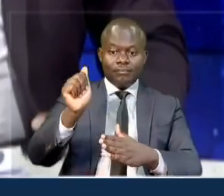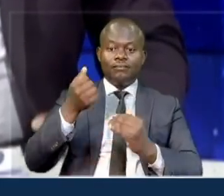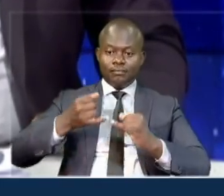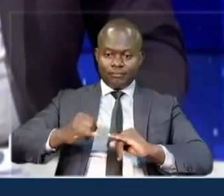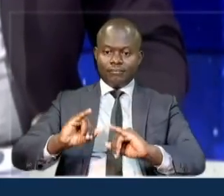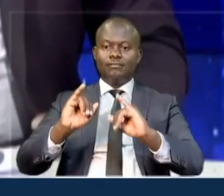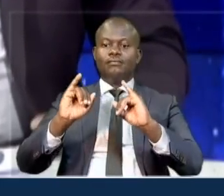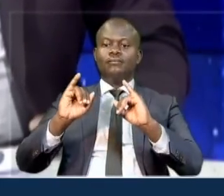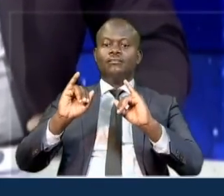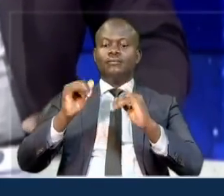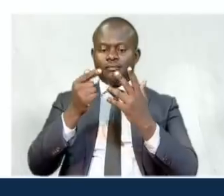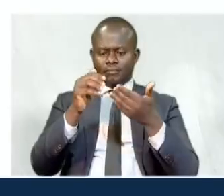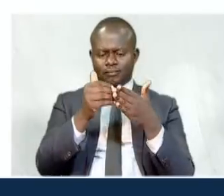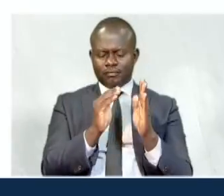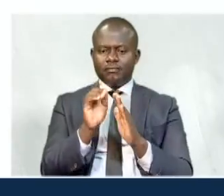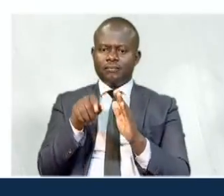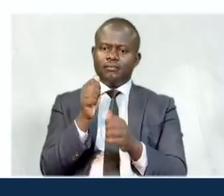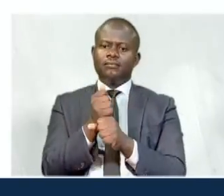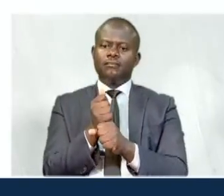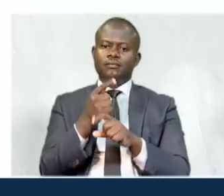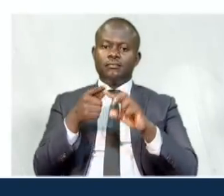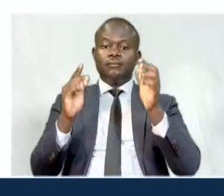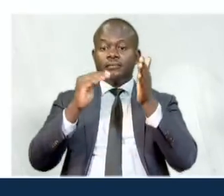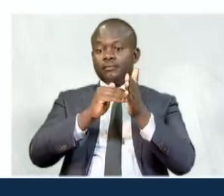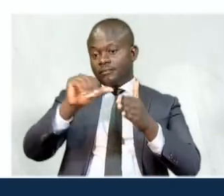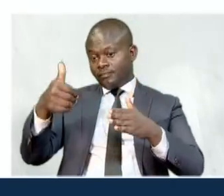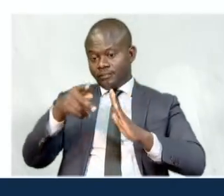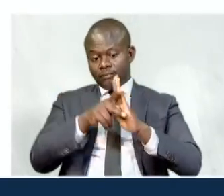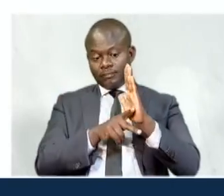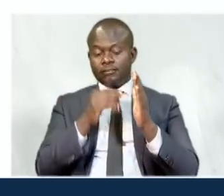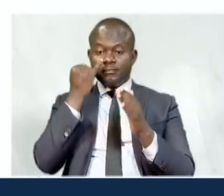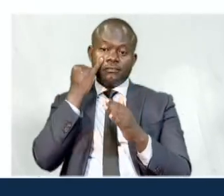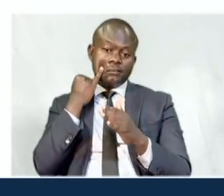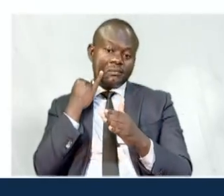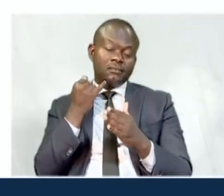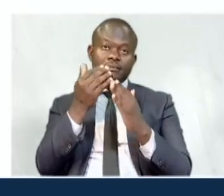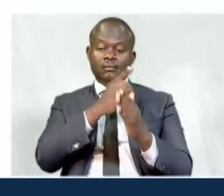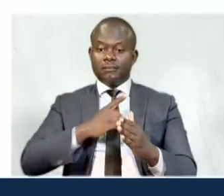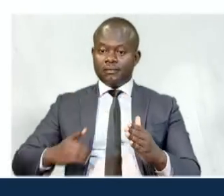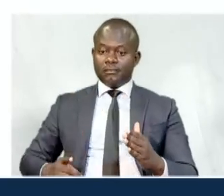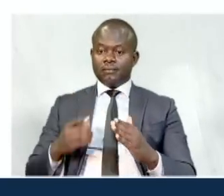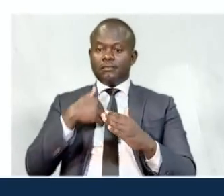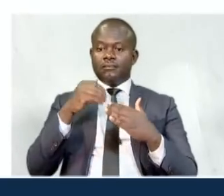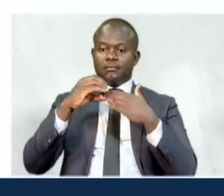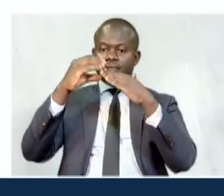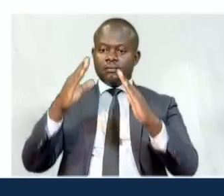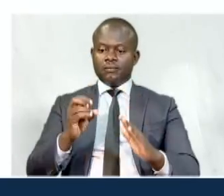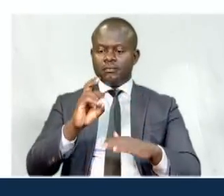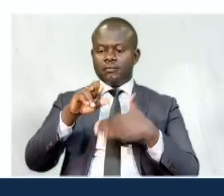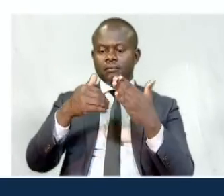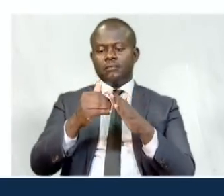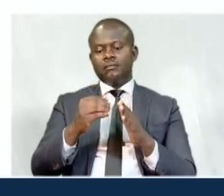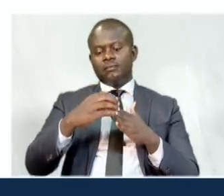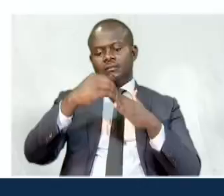mu gutuma ibigenwa bikorwa, ariko kandi n'irindi hame rikomeye rya demokarasi ni ukugira ubuyobozi cyangwa se